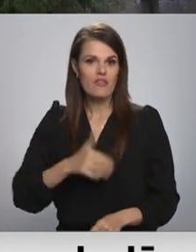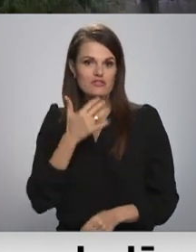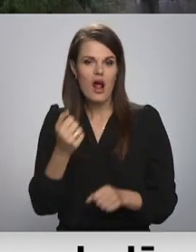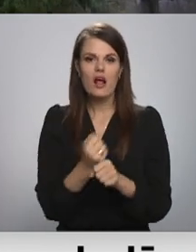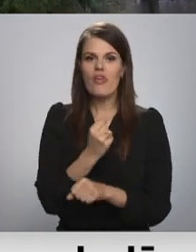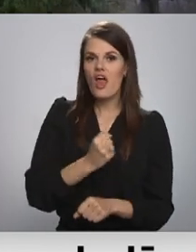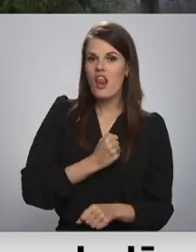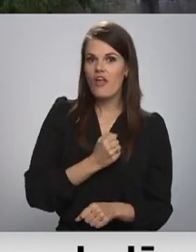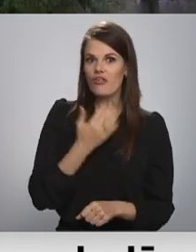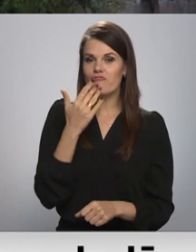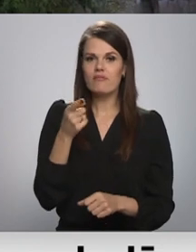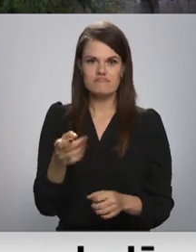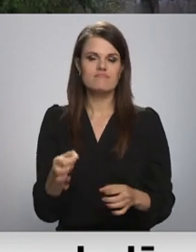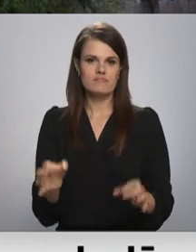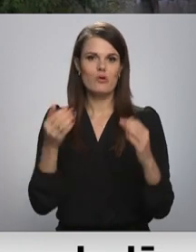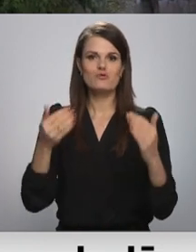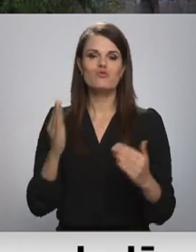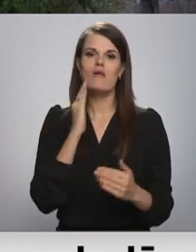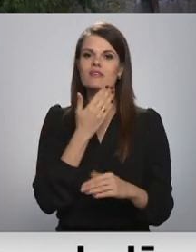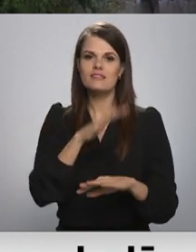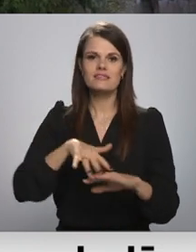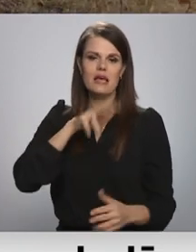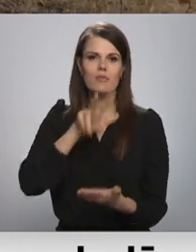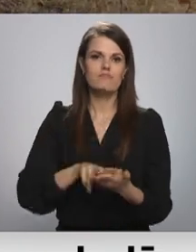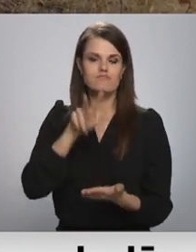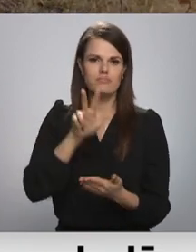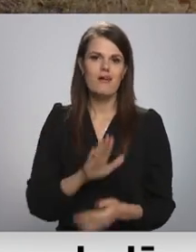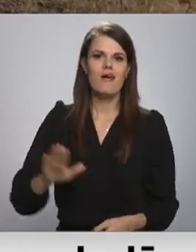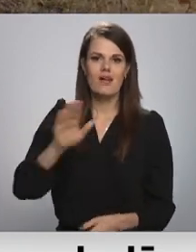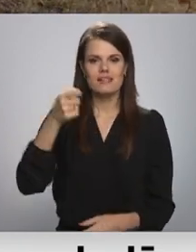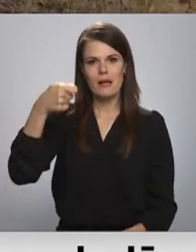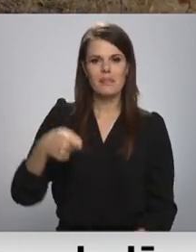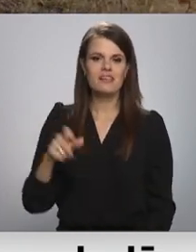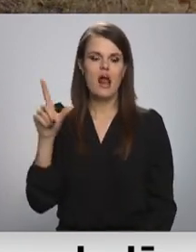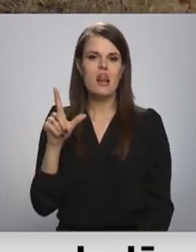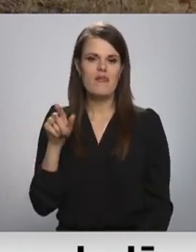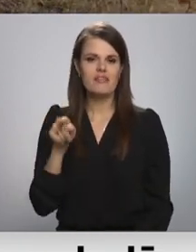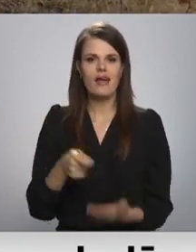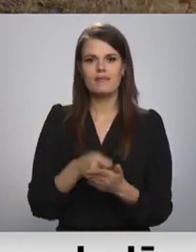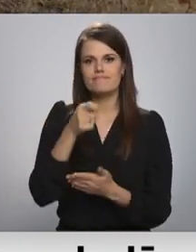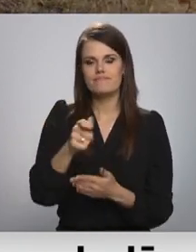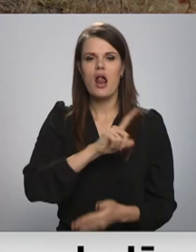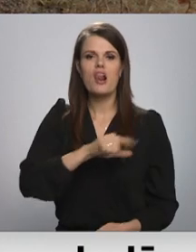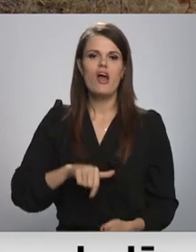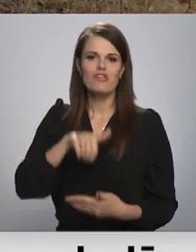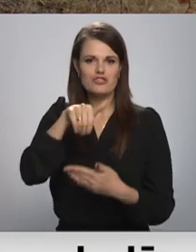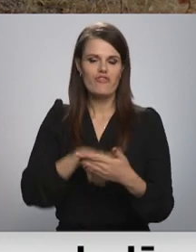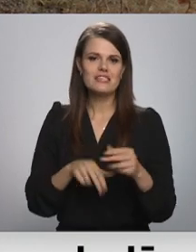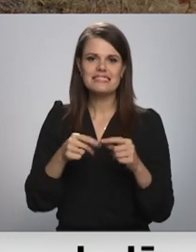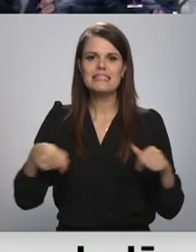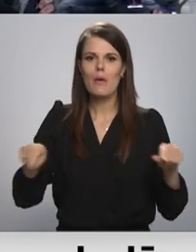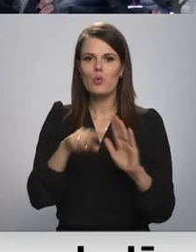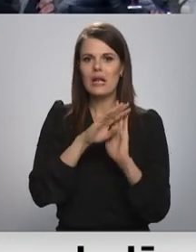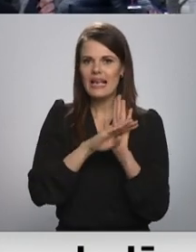Būtisks atspēriena solis tam bija šovasar Saeimā pieņemtais valsts prezidenta Egila Levita iesniegtais latviešu vēsturisko zemju